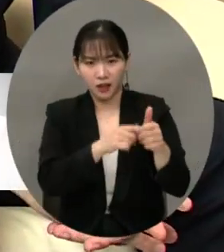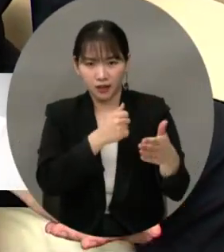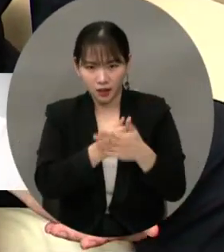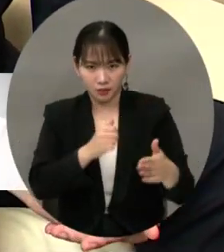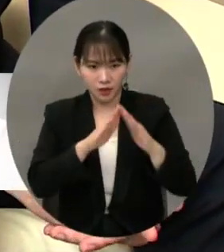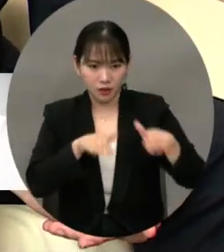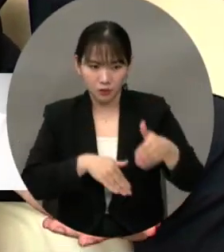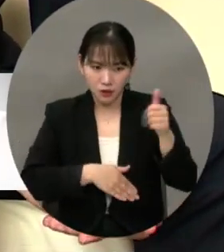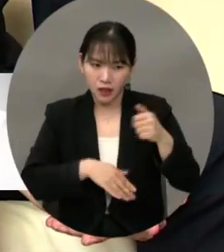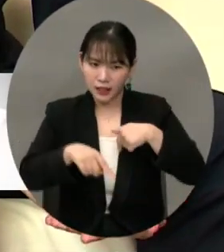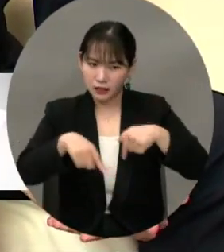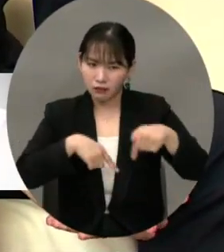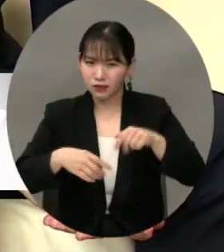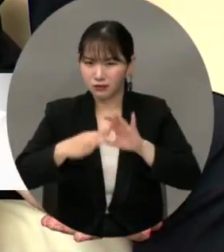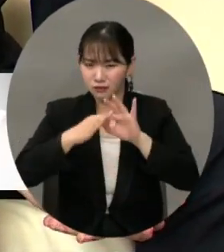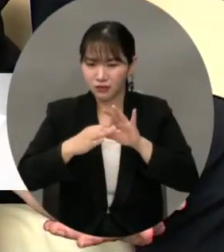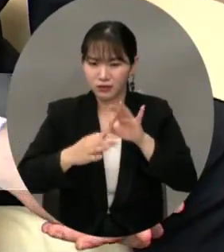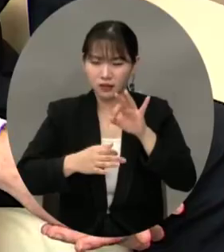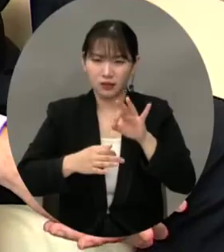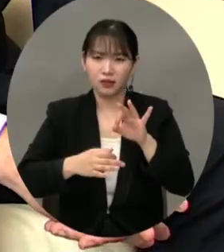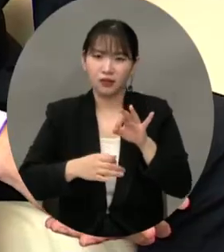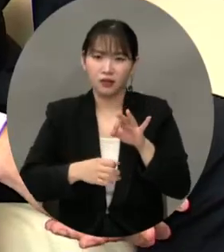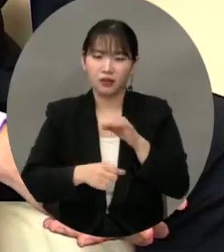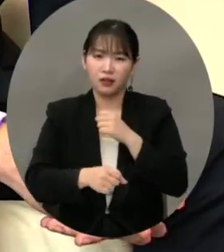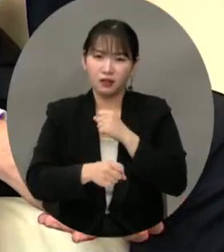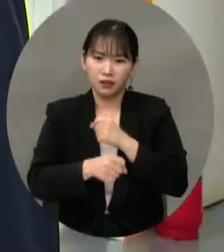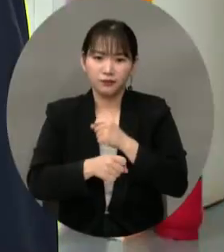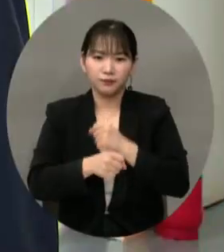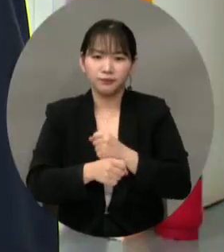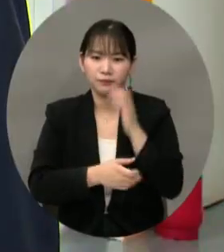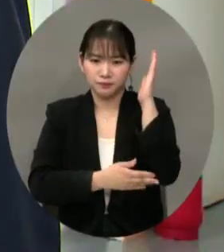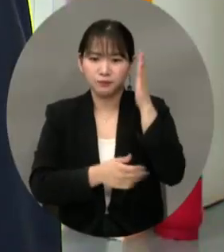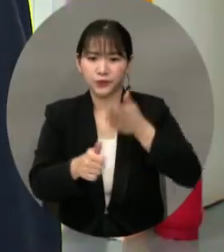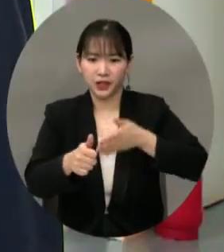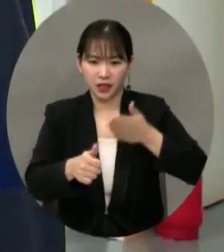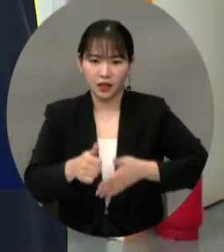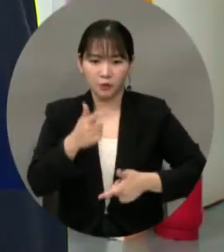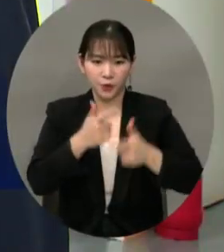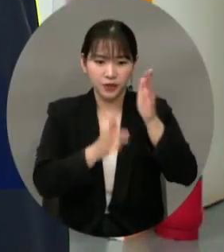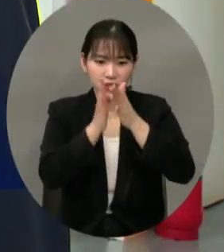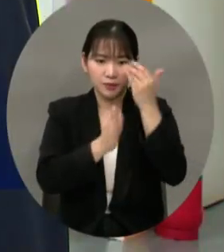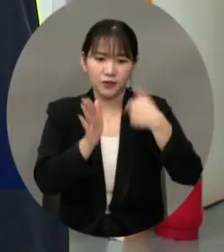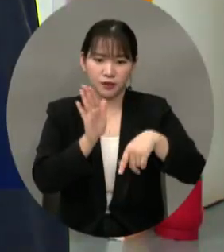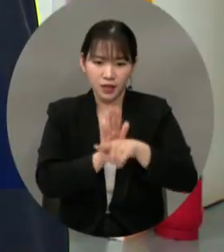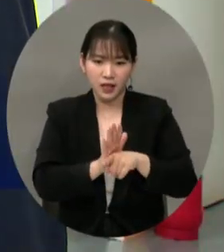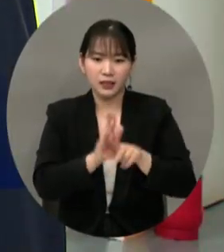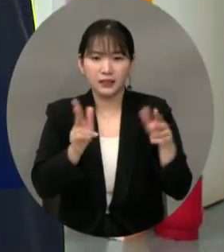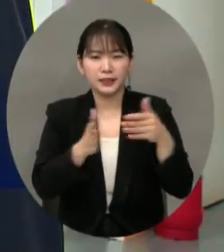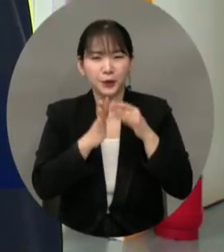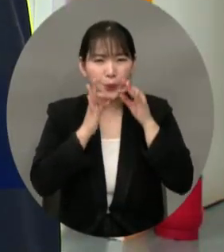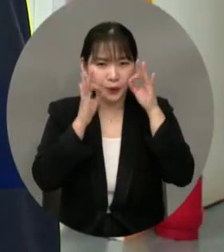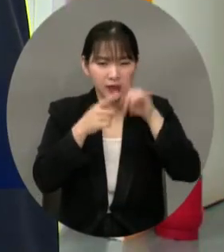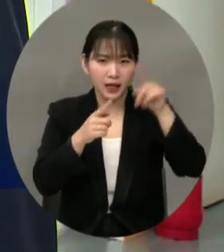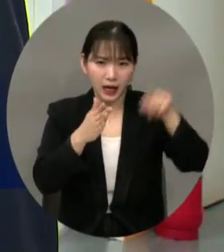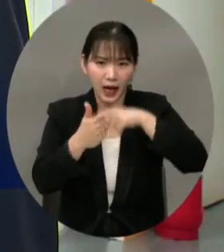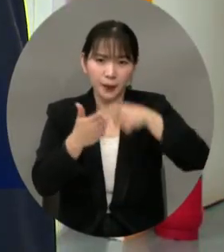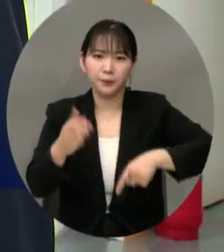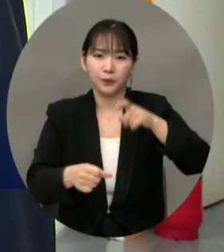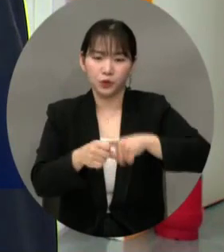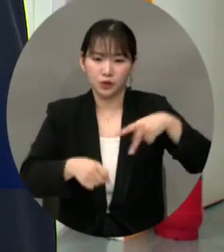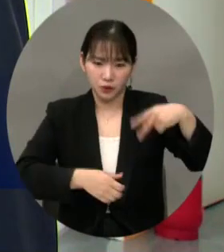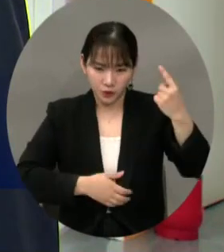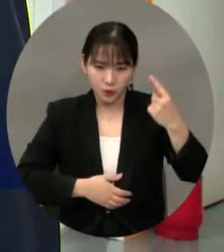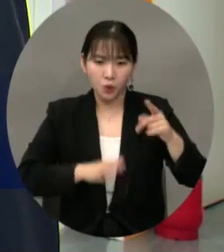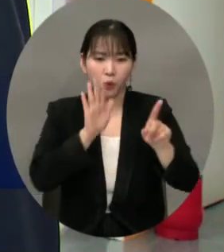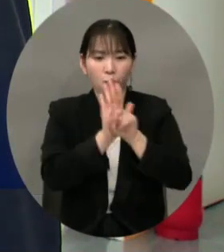지사가 정책적 결정을 할 것을 요구하기도 했습니다. 목포 시민들을 위한 그동안의 노력에 대한 보상 차원에서라도